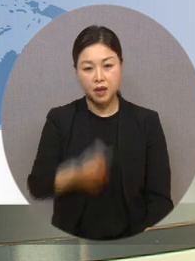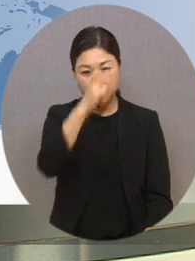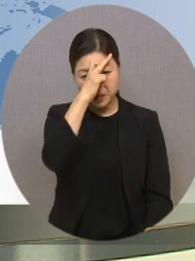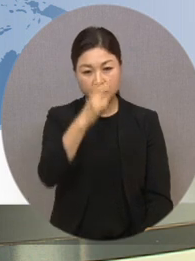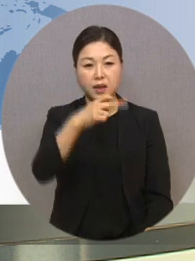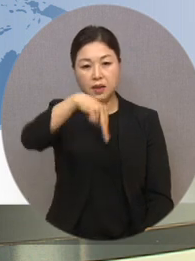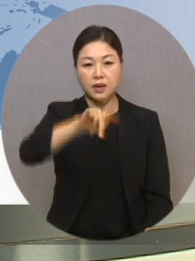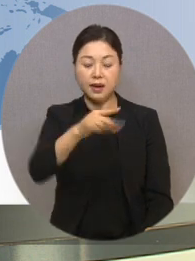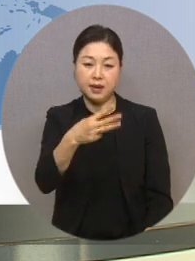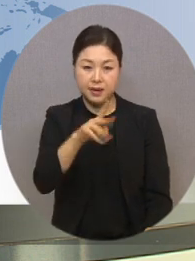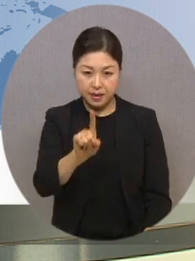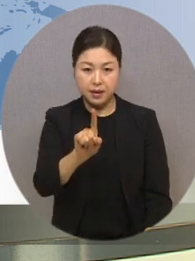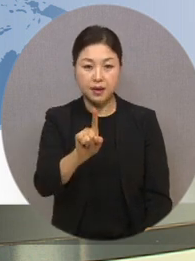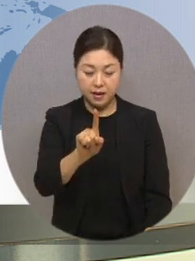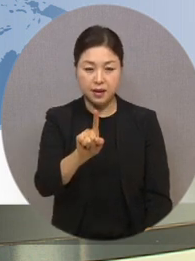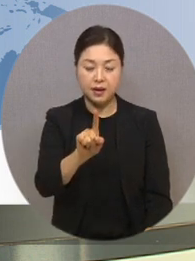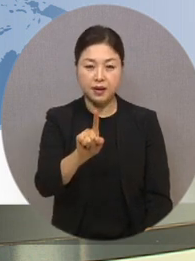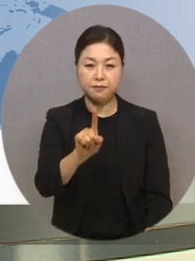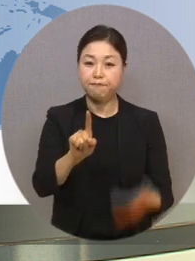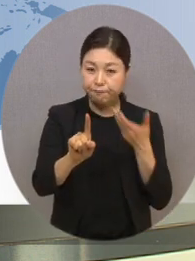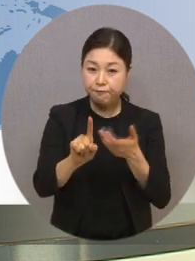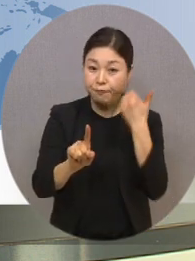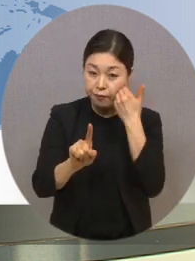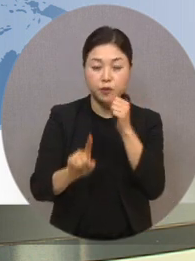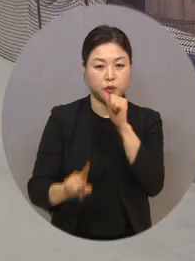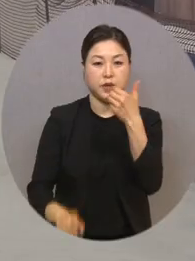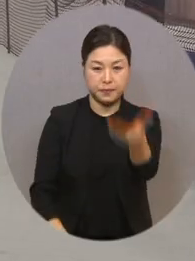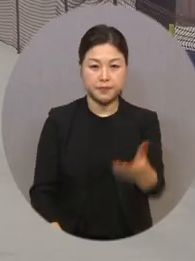최사라 선수인데요. 정유정 기자가 소개합니다.